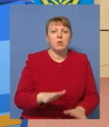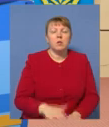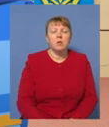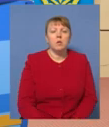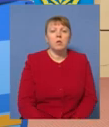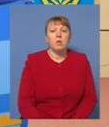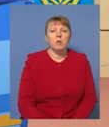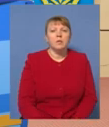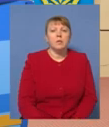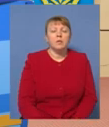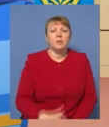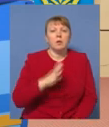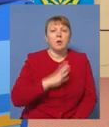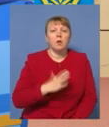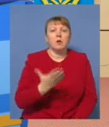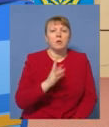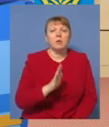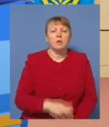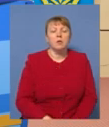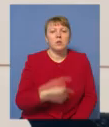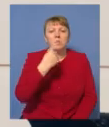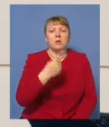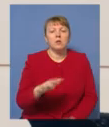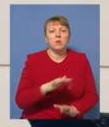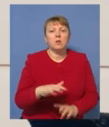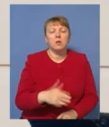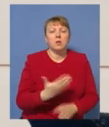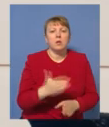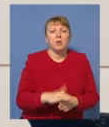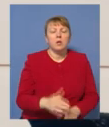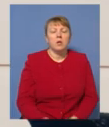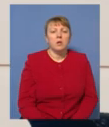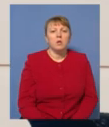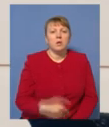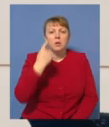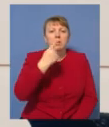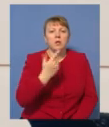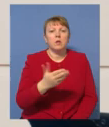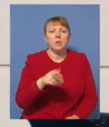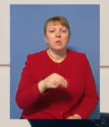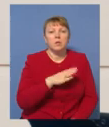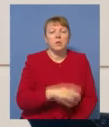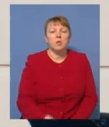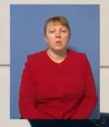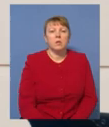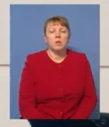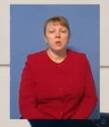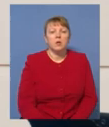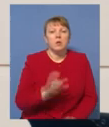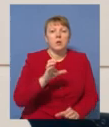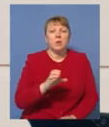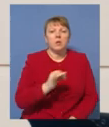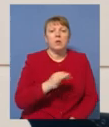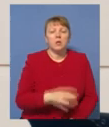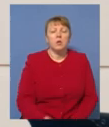Здесь... Потерпевшим выступает не то лицо, на кого оформили кредит, а организация, где получили незаконным